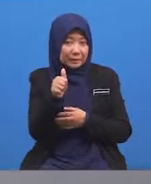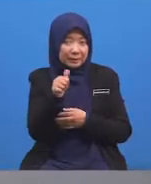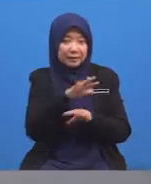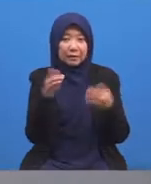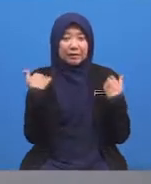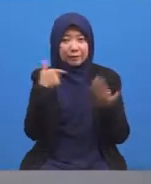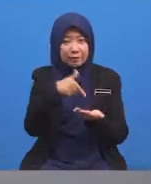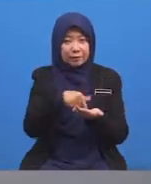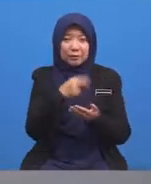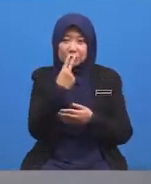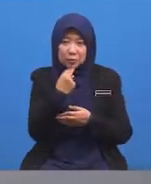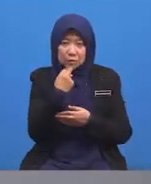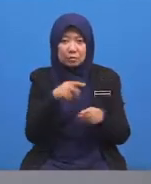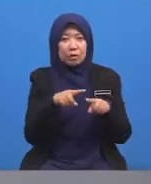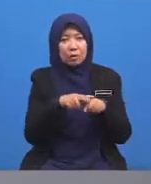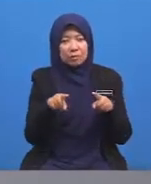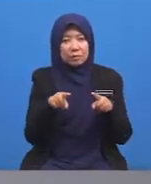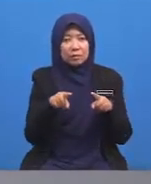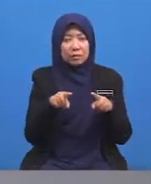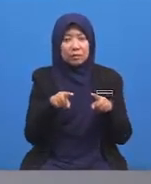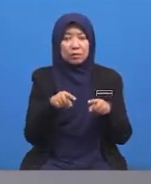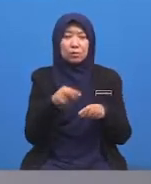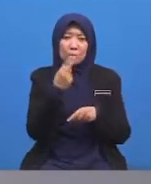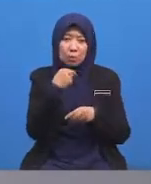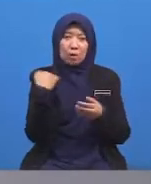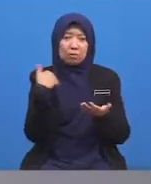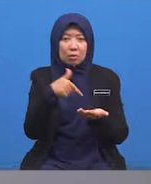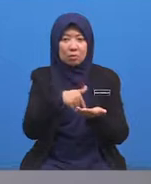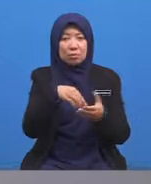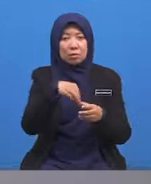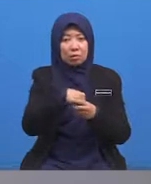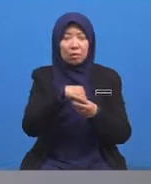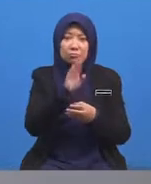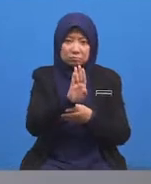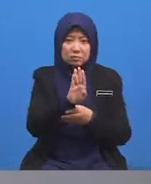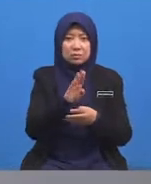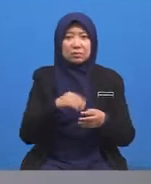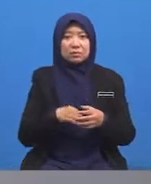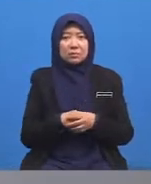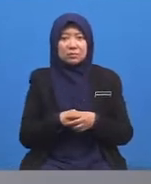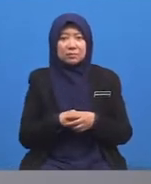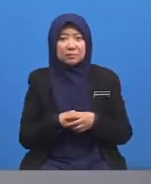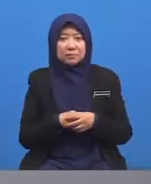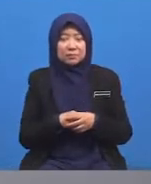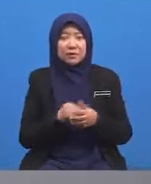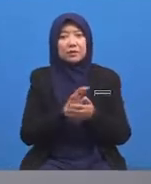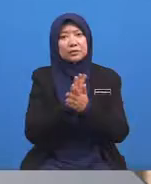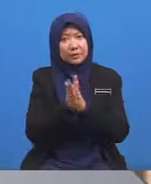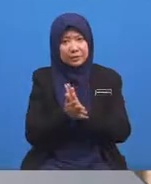Ya, bekas A tiada lagi kelihatan gula. Tetapi gula masih lagi terdapat di dalam bekas